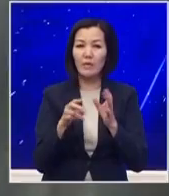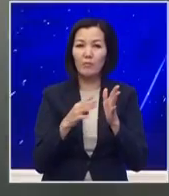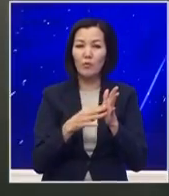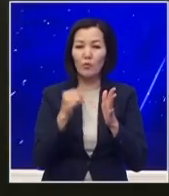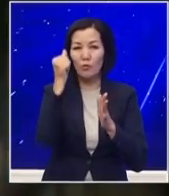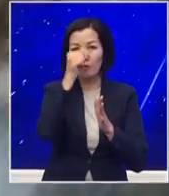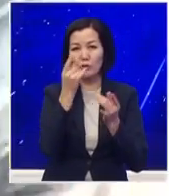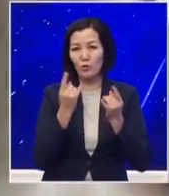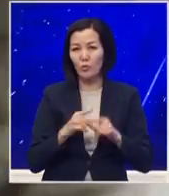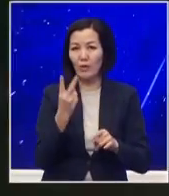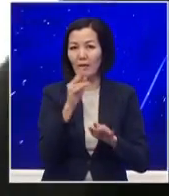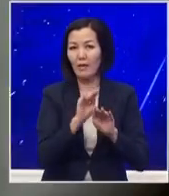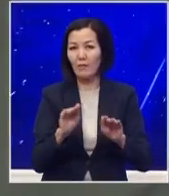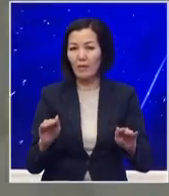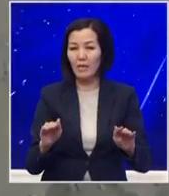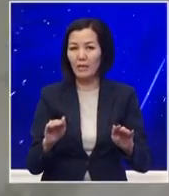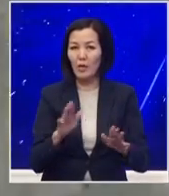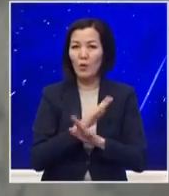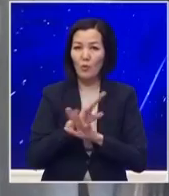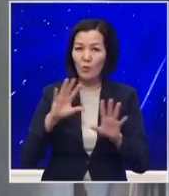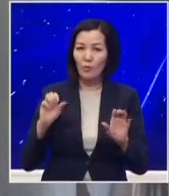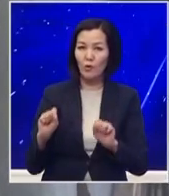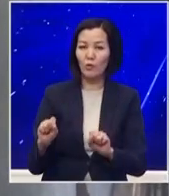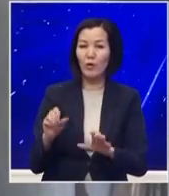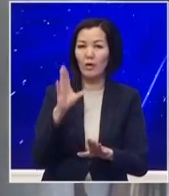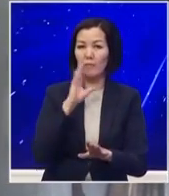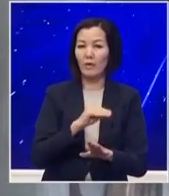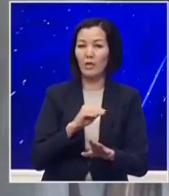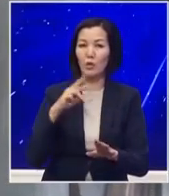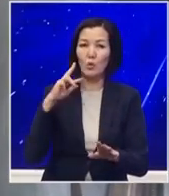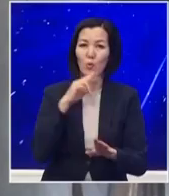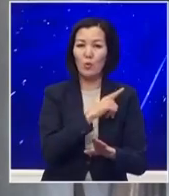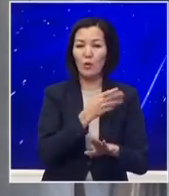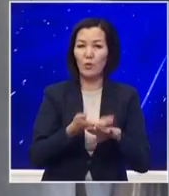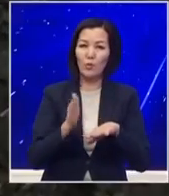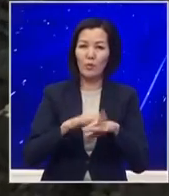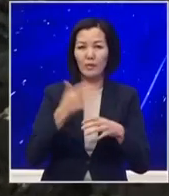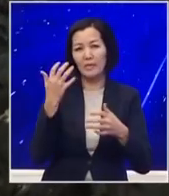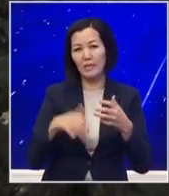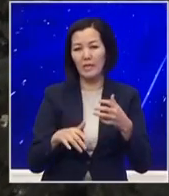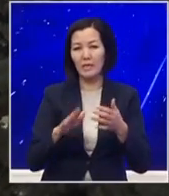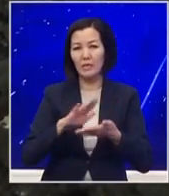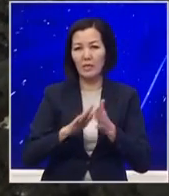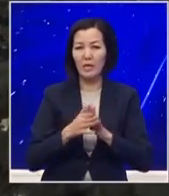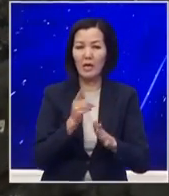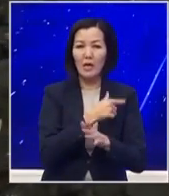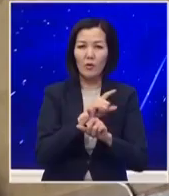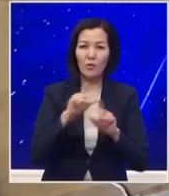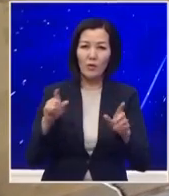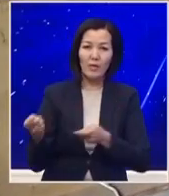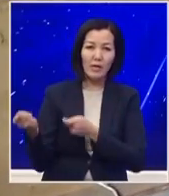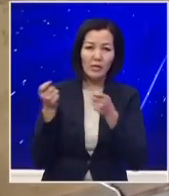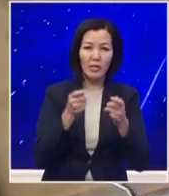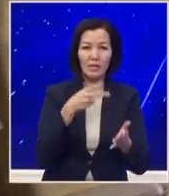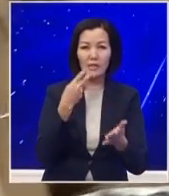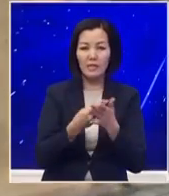2015-2019 жылы туған екі баланы өлімнен арашалап қалды. Олар улану, ауырлығы орташа жағдаймен ауруханаға жатқызылды. Алдын